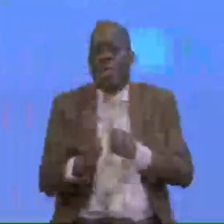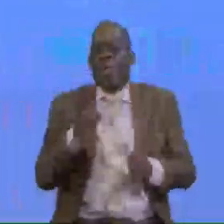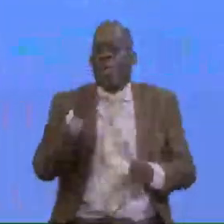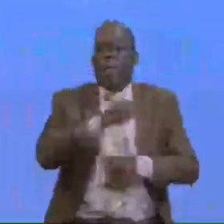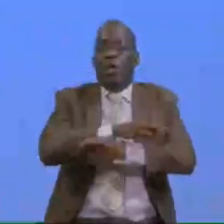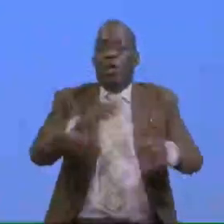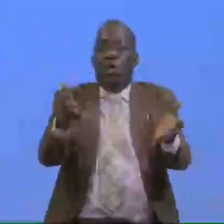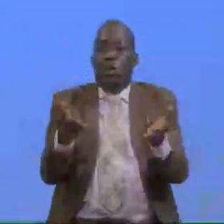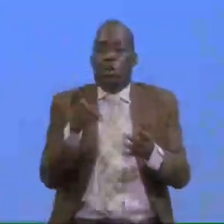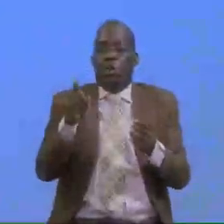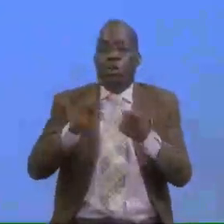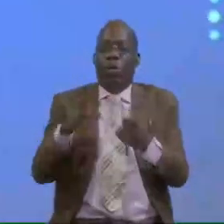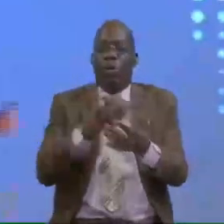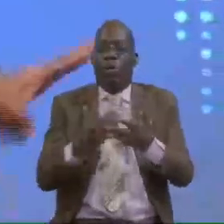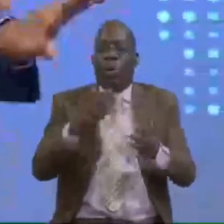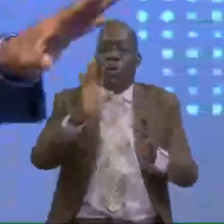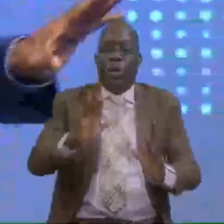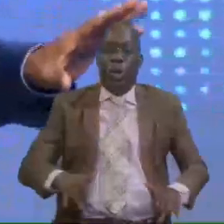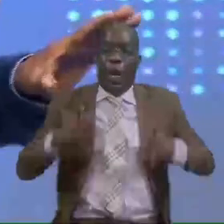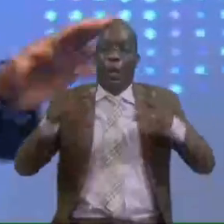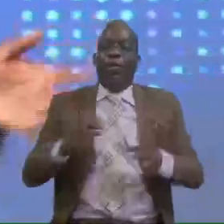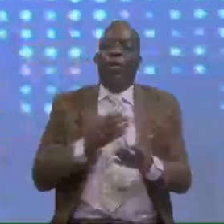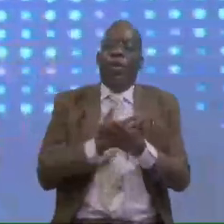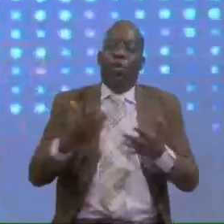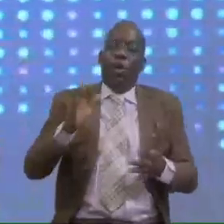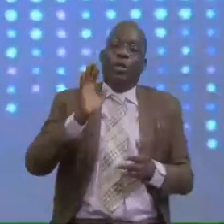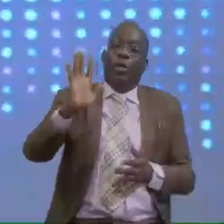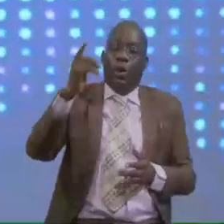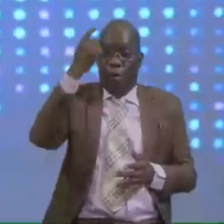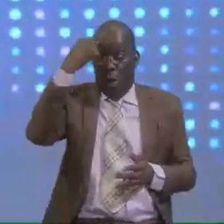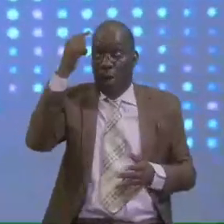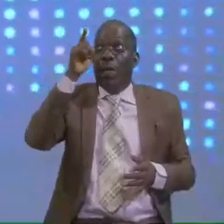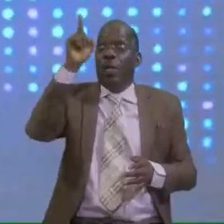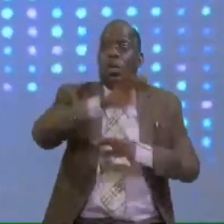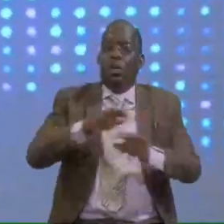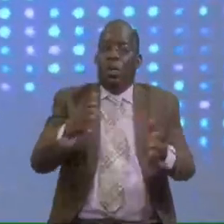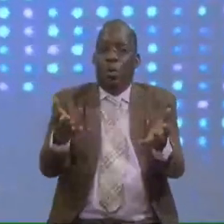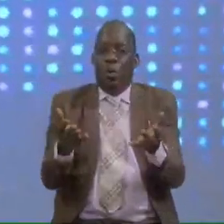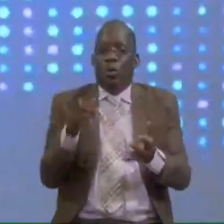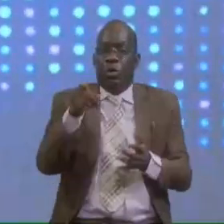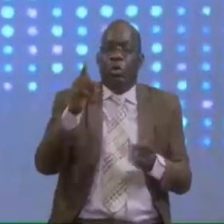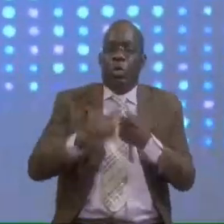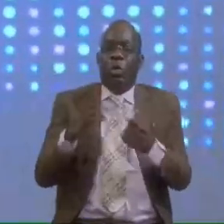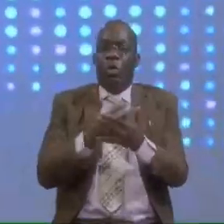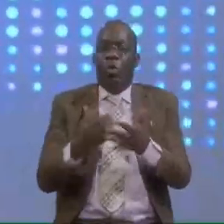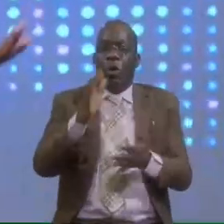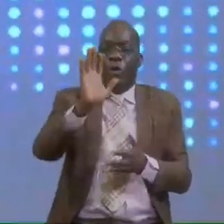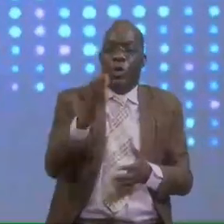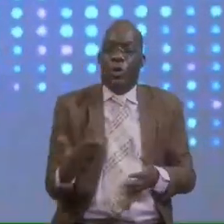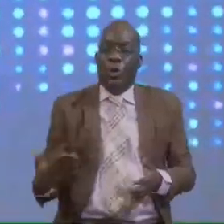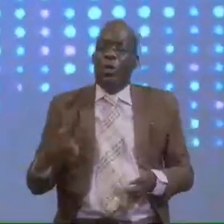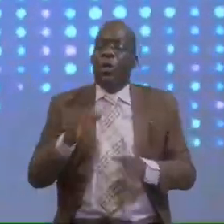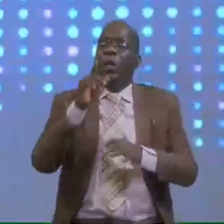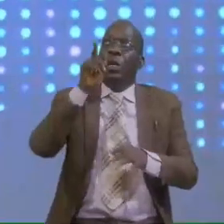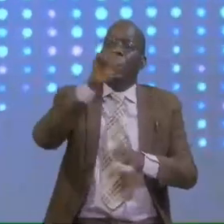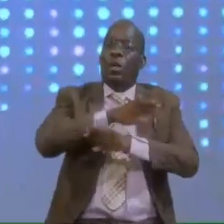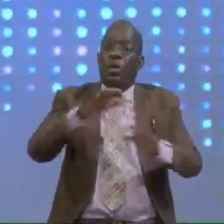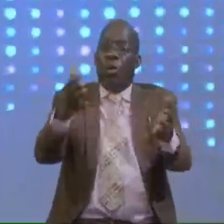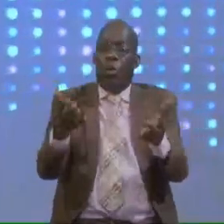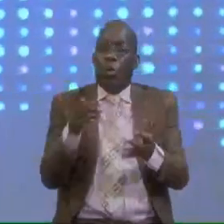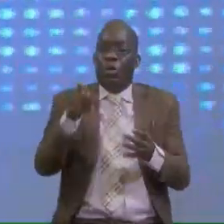que tu gâches ta vie, que tu gaspilles ta pensée. Il ne veut pas que tu gaspilles tes ressources. Il ne veut pas que tu